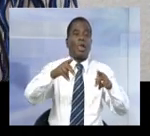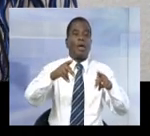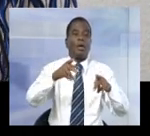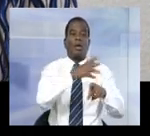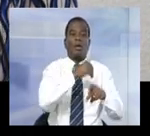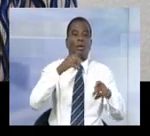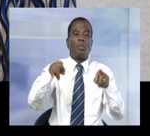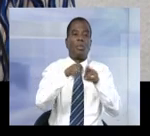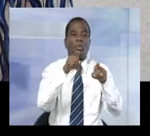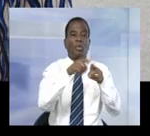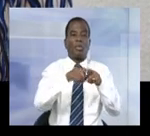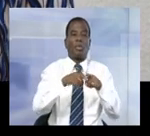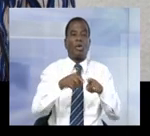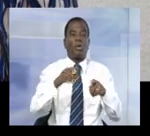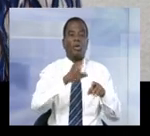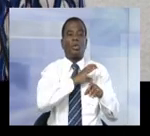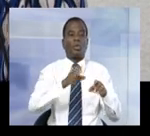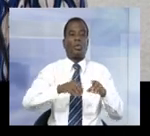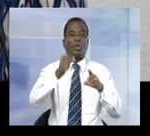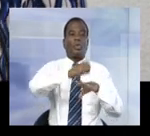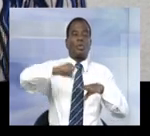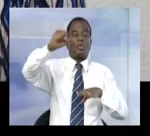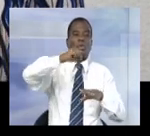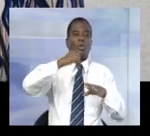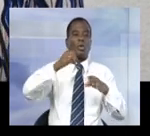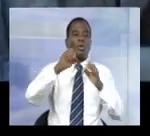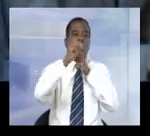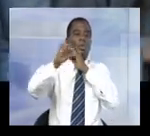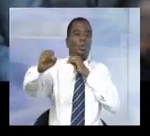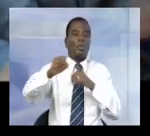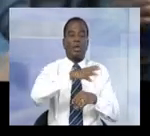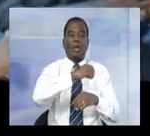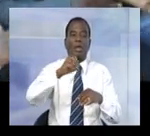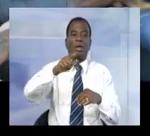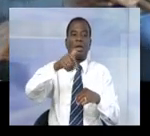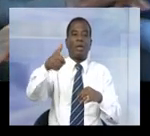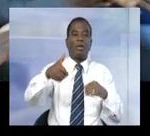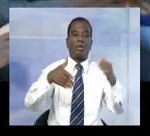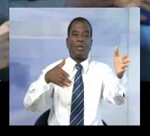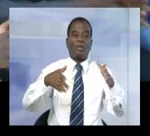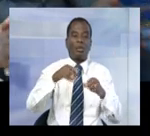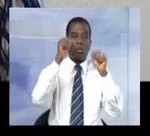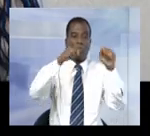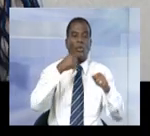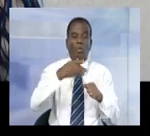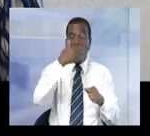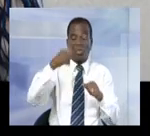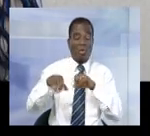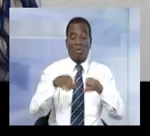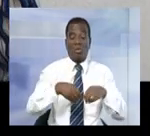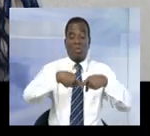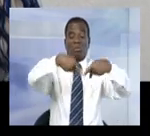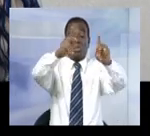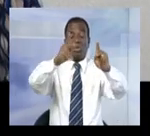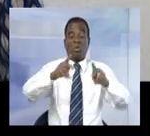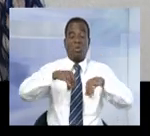Il en est de même pour les agents du Conseil supérieur de la publicité. Les structures sous tutelle ont été félicitées pour les performances